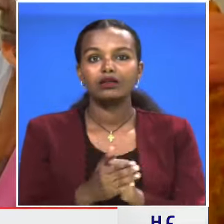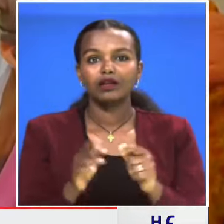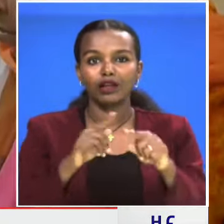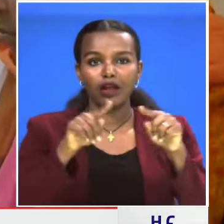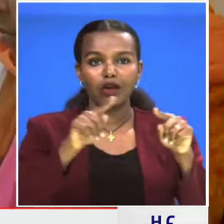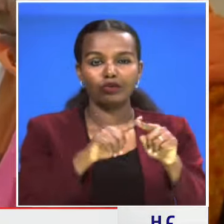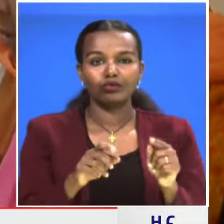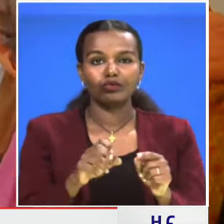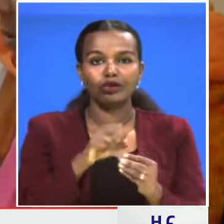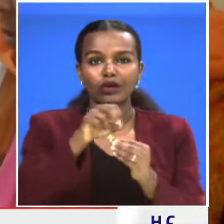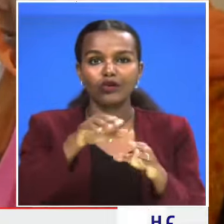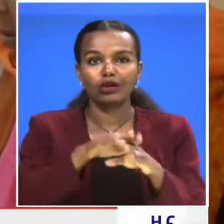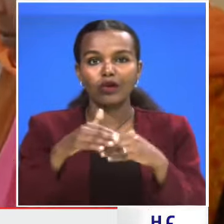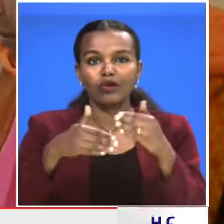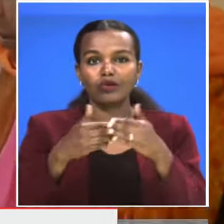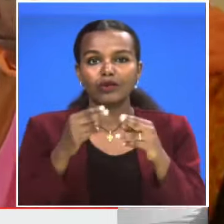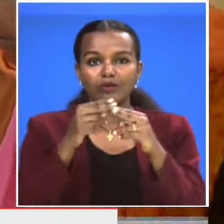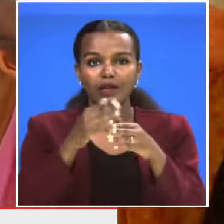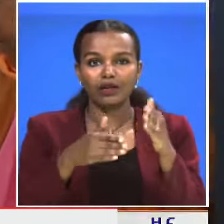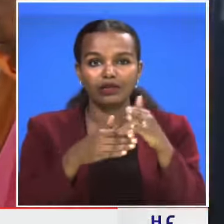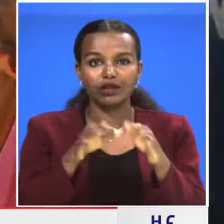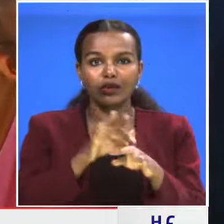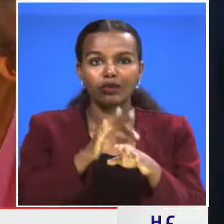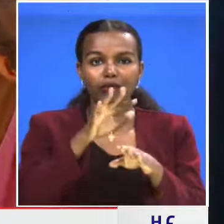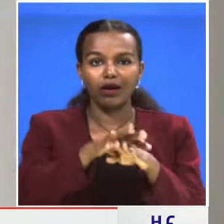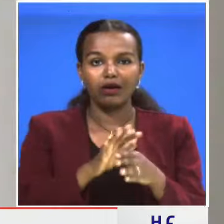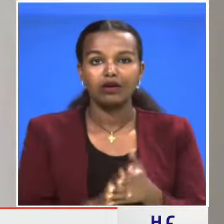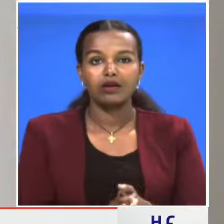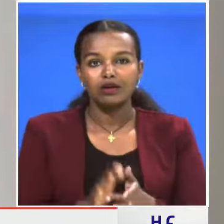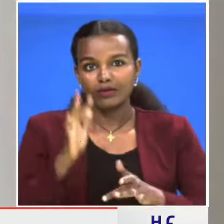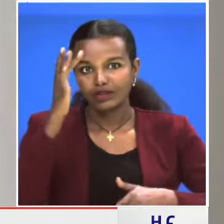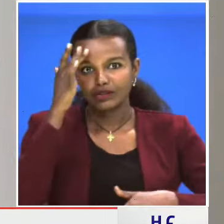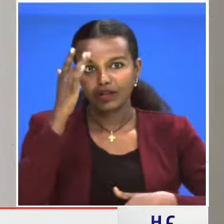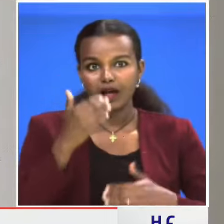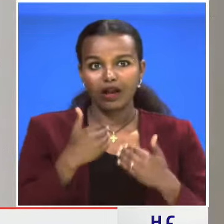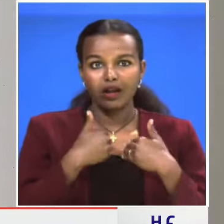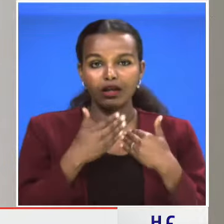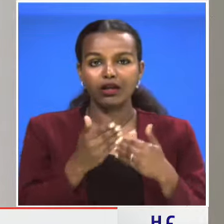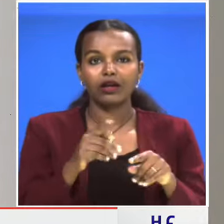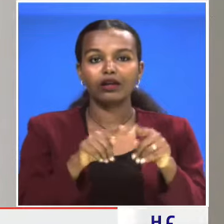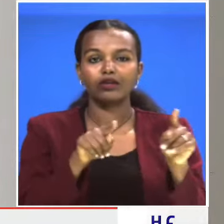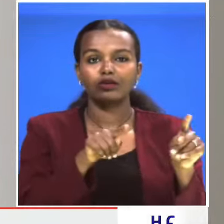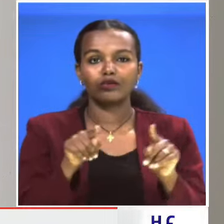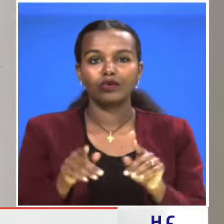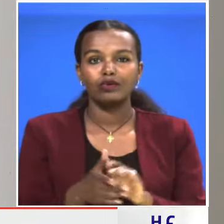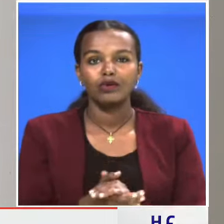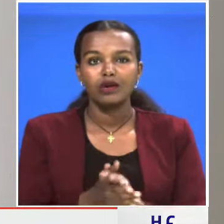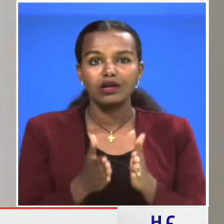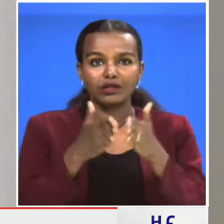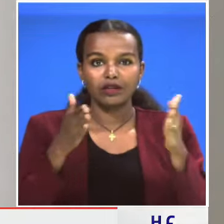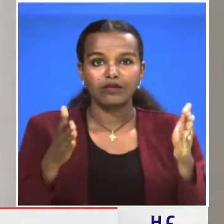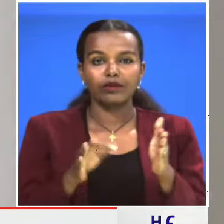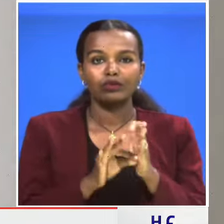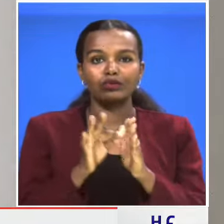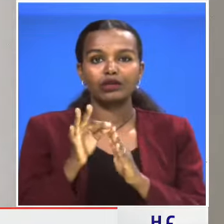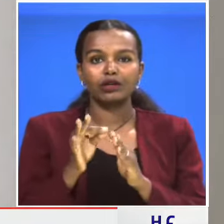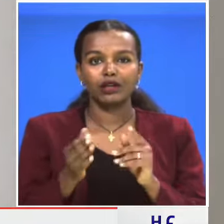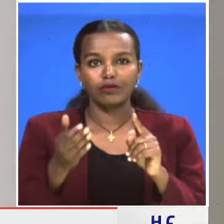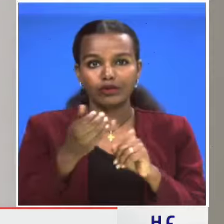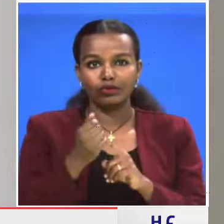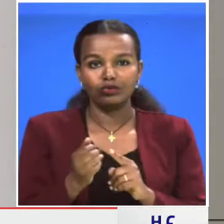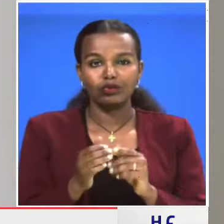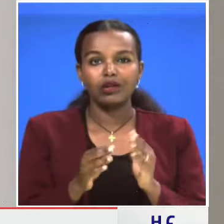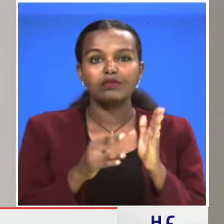በየተለያዩ ወረዳዎች ላይ ሁሉም በሚባል ደረጃ የወባ በሽታ አለ። ነገር ግን ደግሞ ሰፊ ቁጥር የሚይዙ